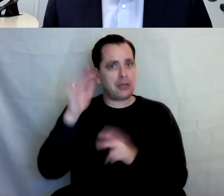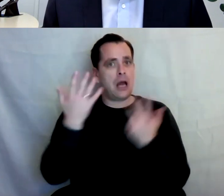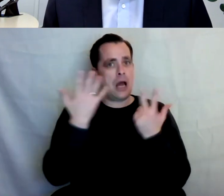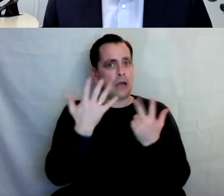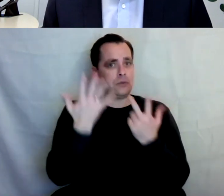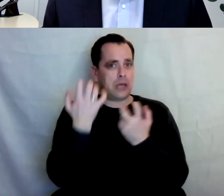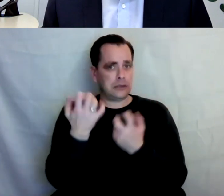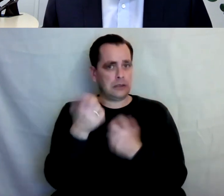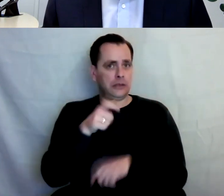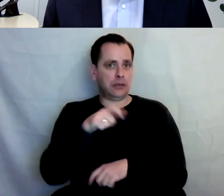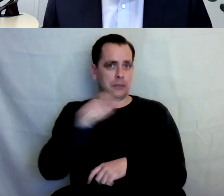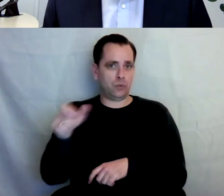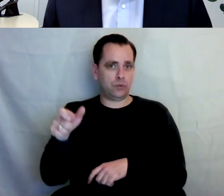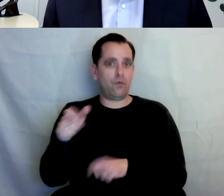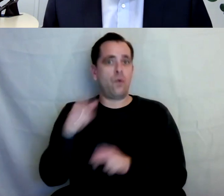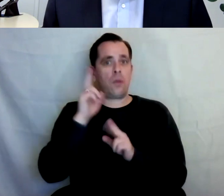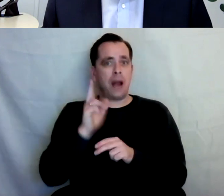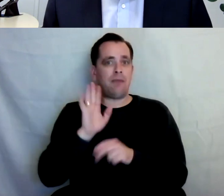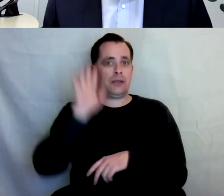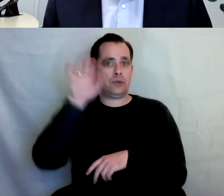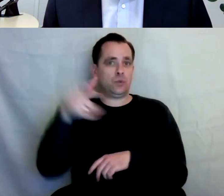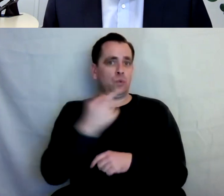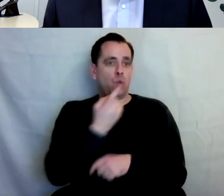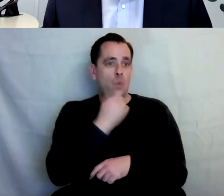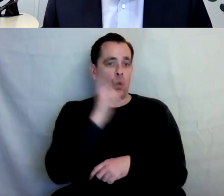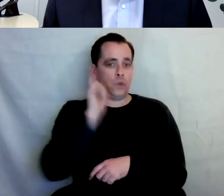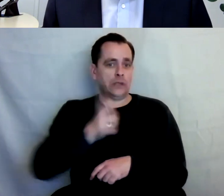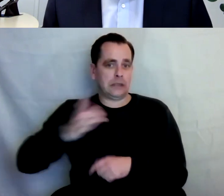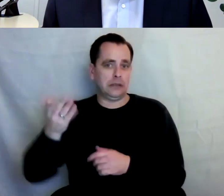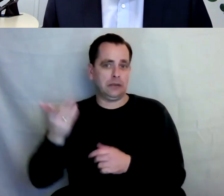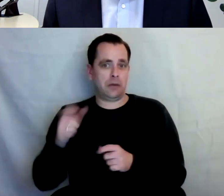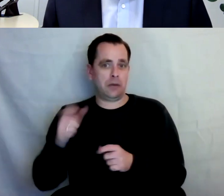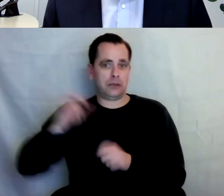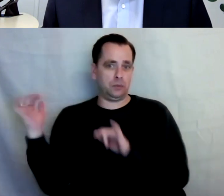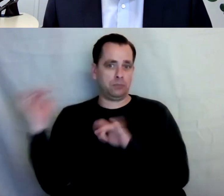würden. In diesen Größenordnungen, glaube ich, läuft das ja auch.